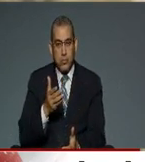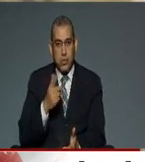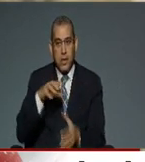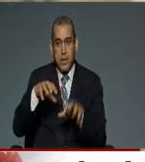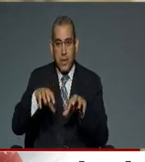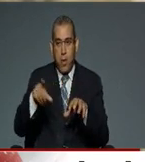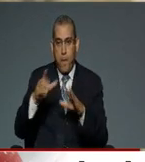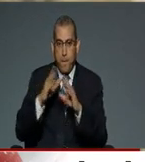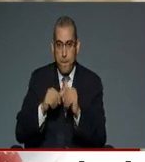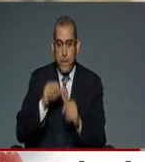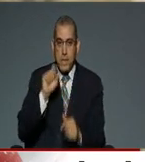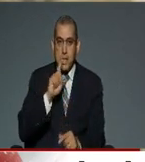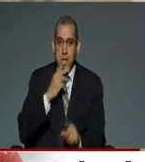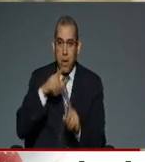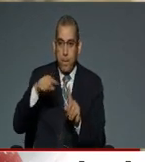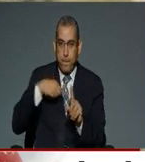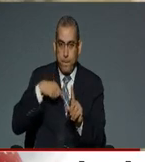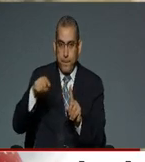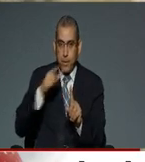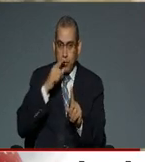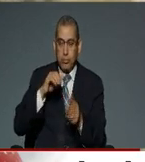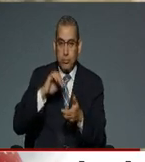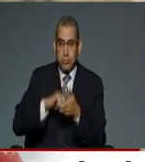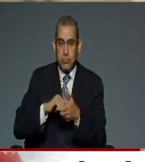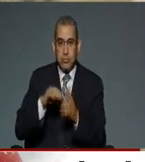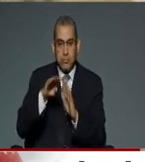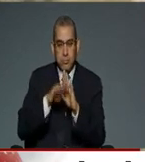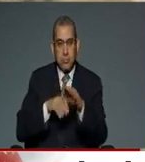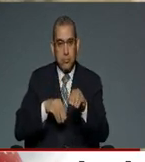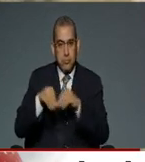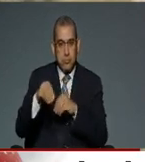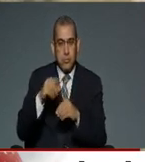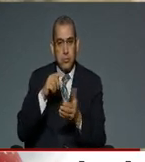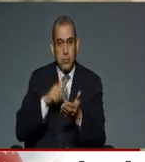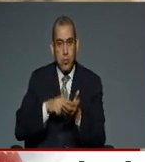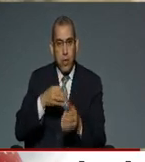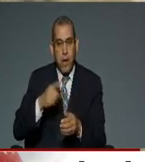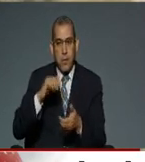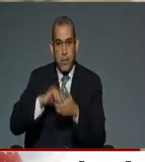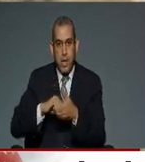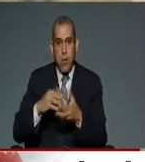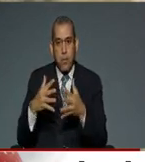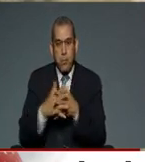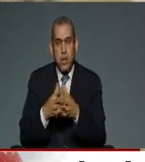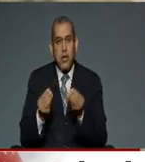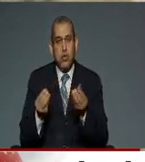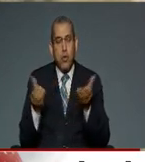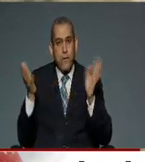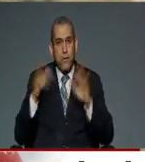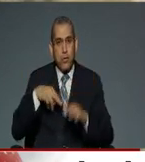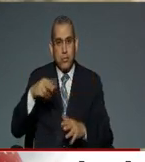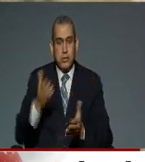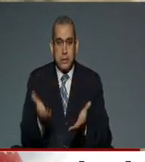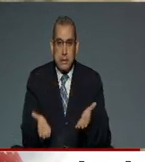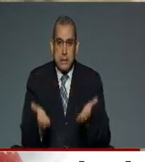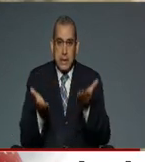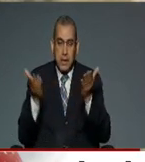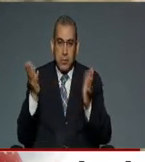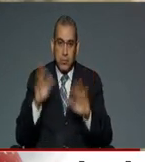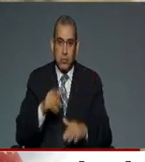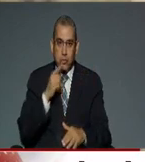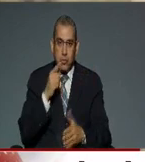الدولتين والتي سوف تسهم في توطيد أواصر التعاون التجاري والاقتصادي والصناعي